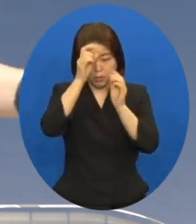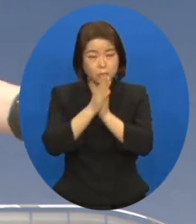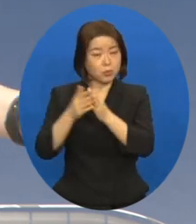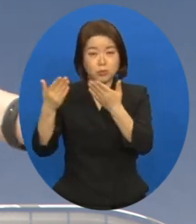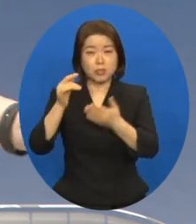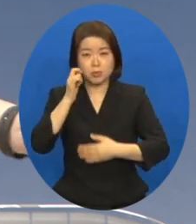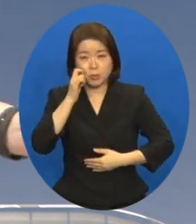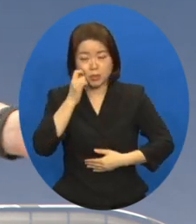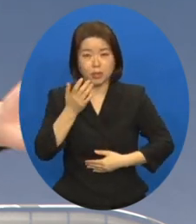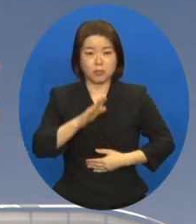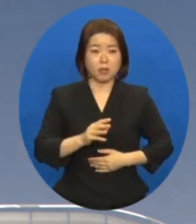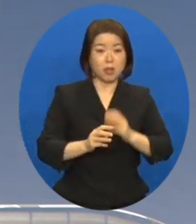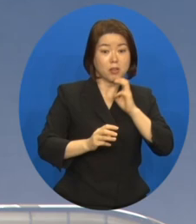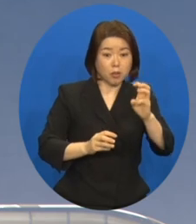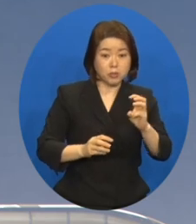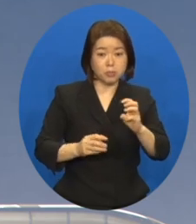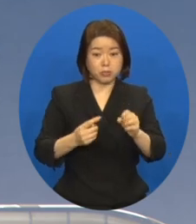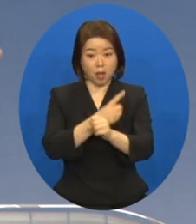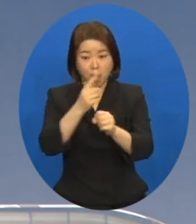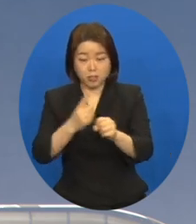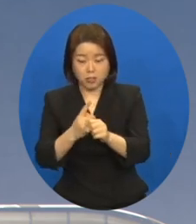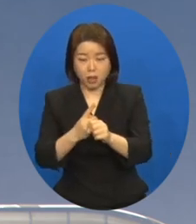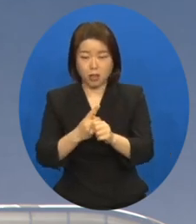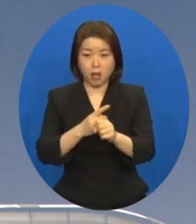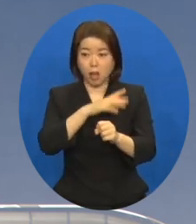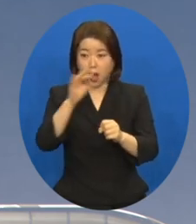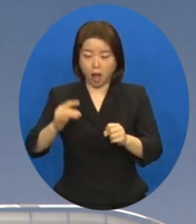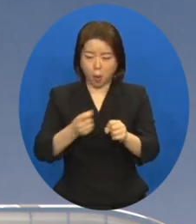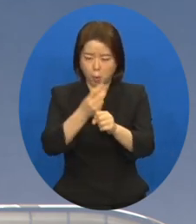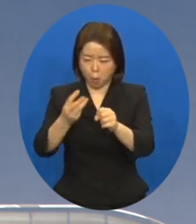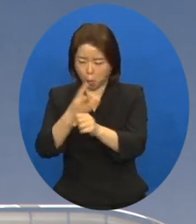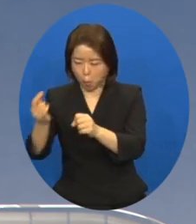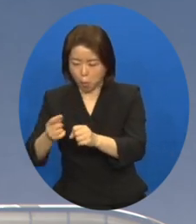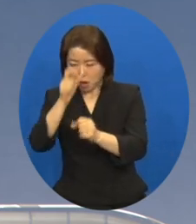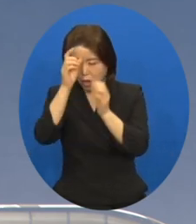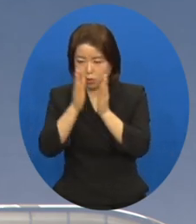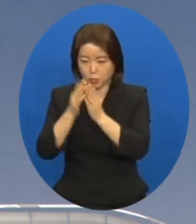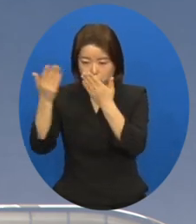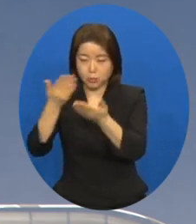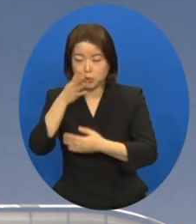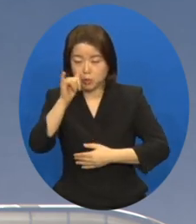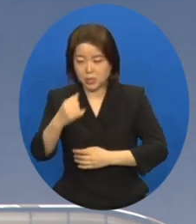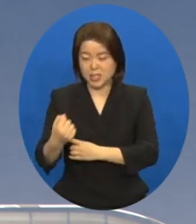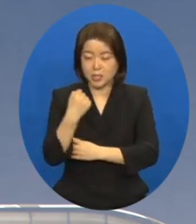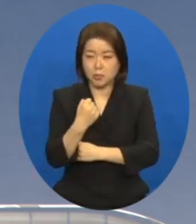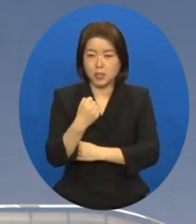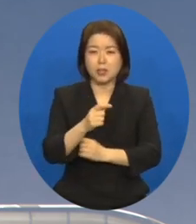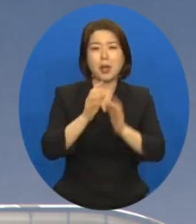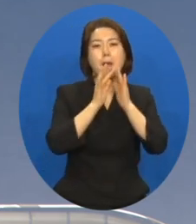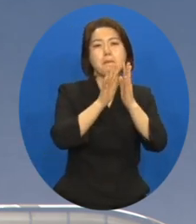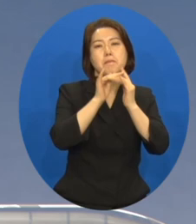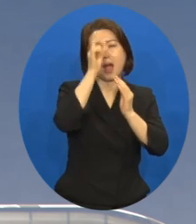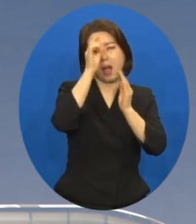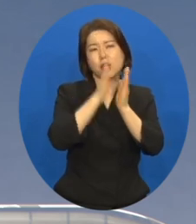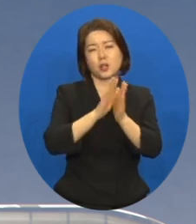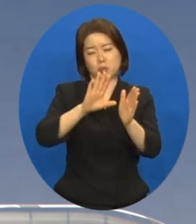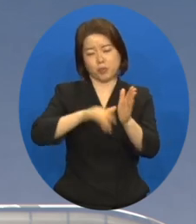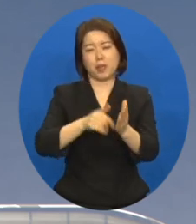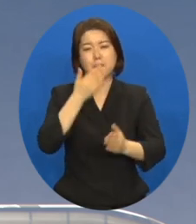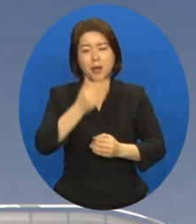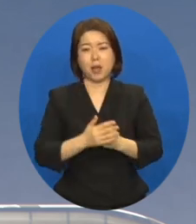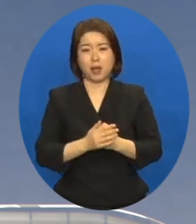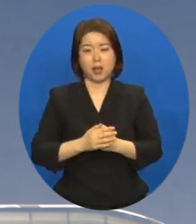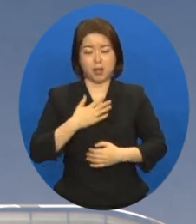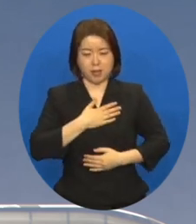30분, 1시간씩 때때로는 몇 시간씩 기도할 수 있는 힘이 방언 기도할 때 일어납니다. 가슴이